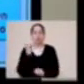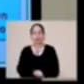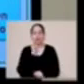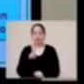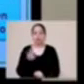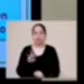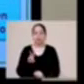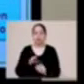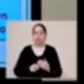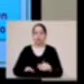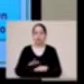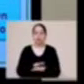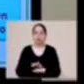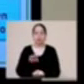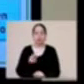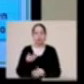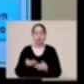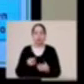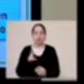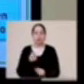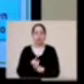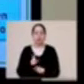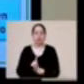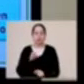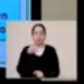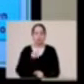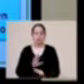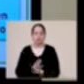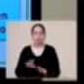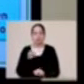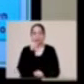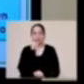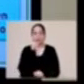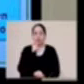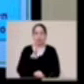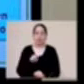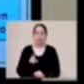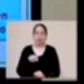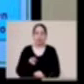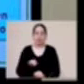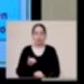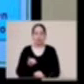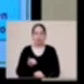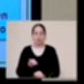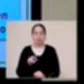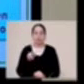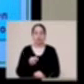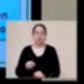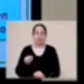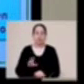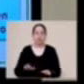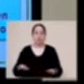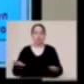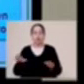но по земле он ходит очень неуклюже. Он питается падалью, а также гриф часами парит